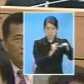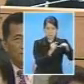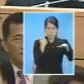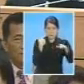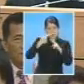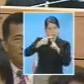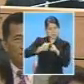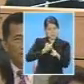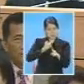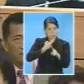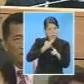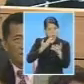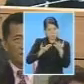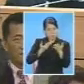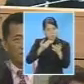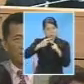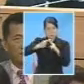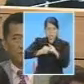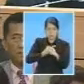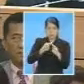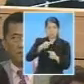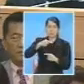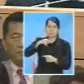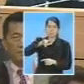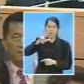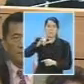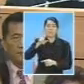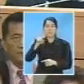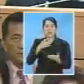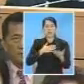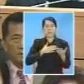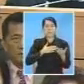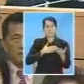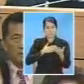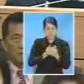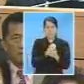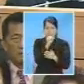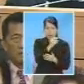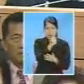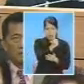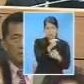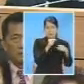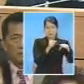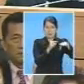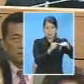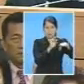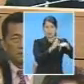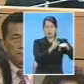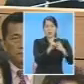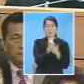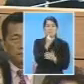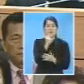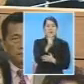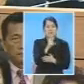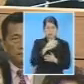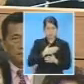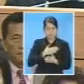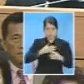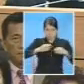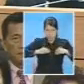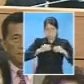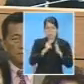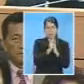าหรืออะไรมาจากฝั่งดอนเมืองก็ได้ผมกล้ายืนยันตรงนี้ผมเชื่อมั่นว่าเป็นรถทางปากเกร็ดผมยินดีลาออกครับลาออกจากการเป็นส